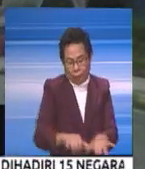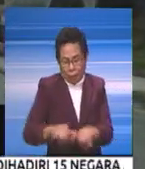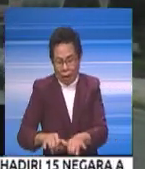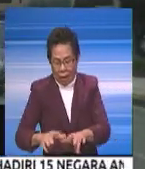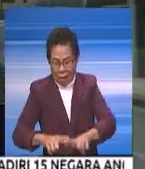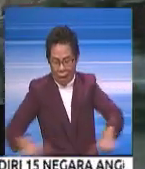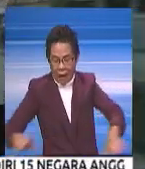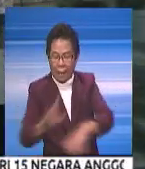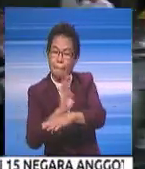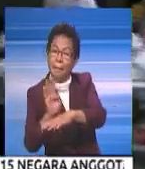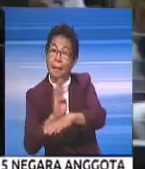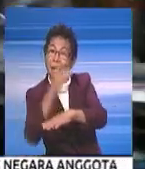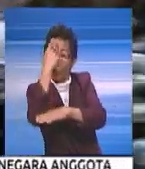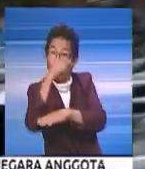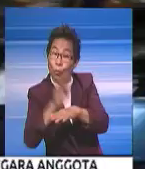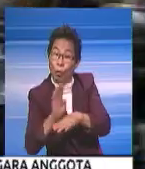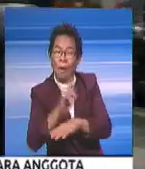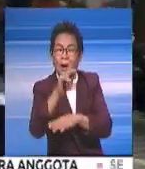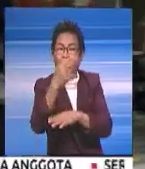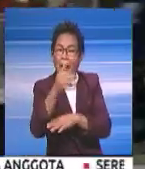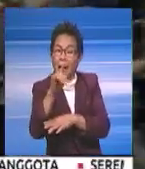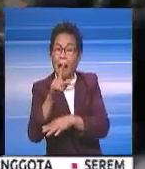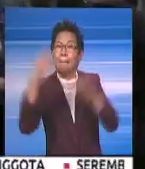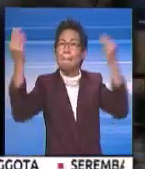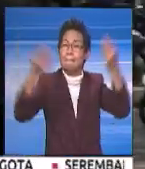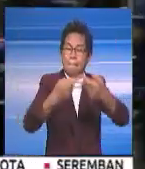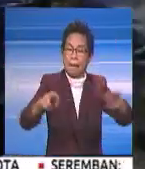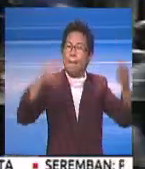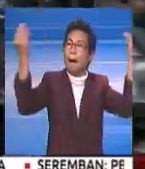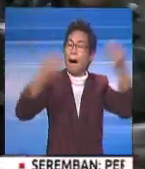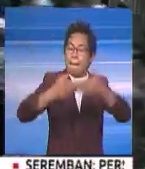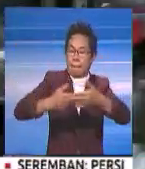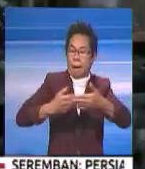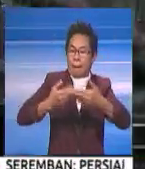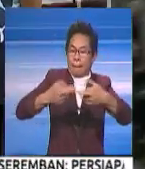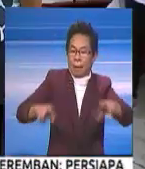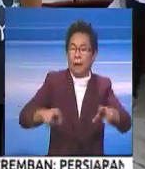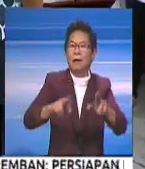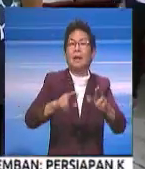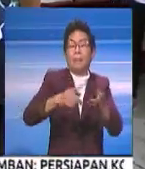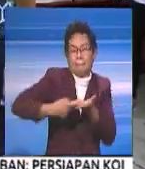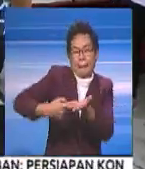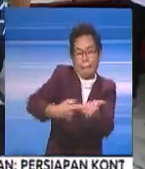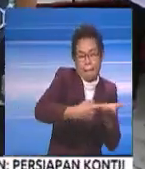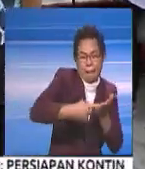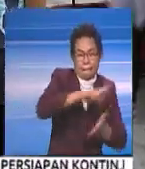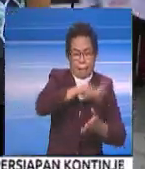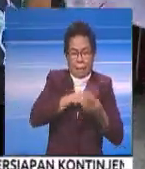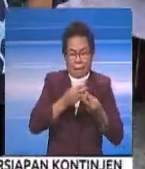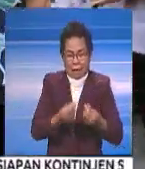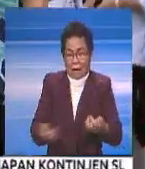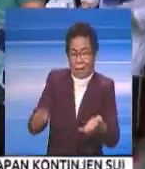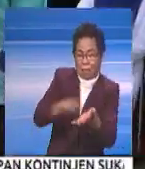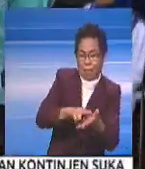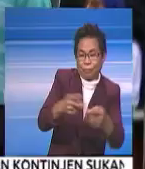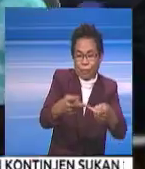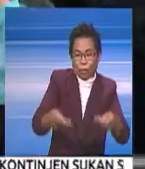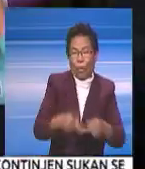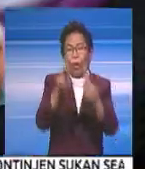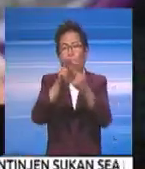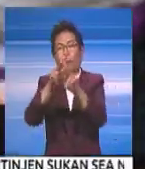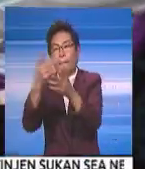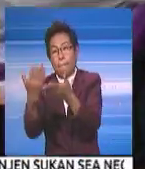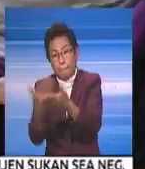lantai perniagaan. Khalid merasmikan majlis prapelancaran sesi town hall dengan pemilik tanah berdaftar kawasan Kampung